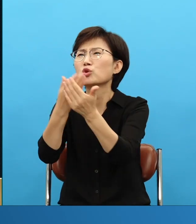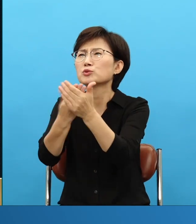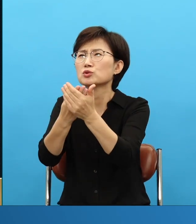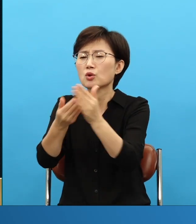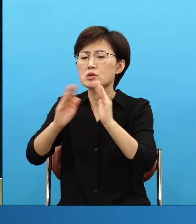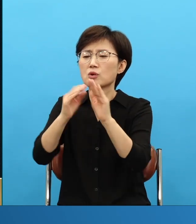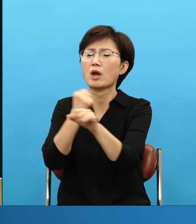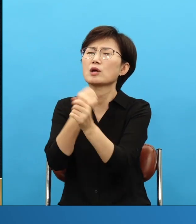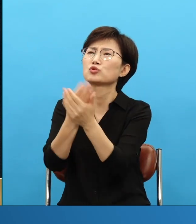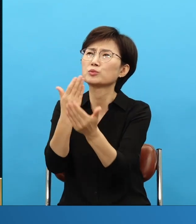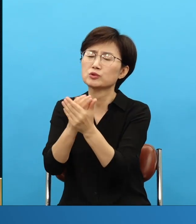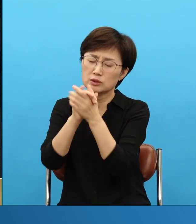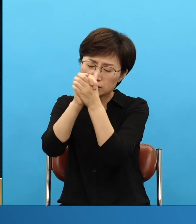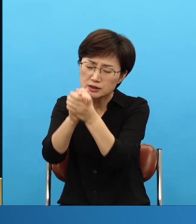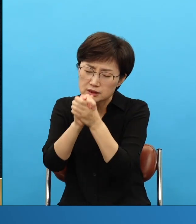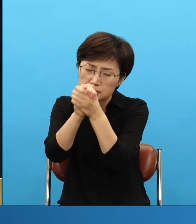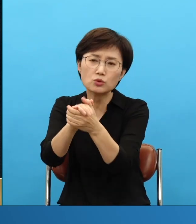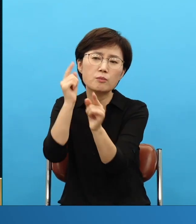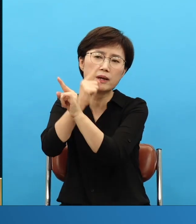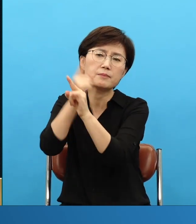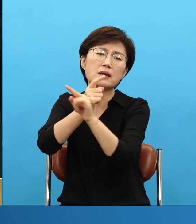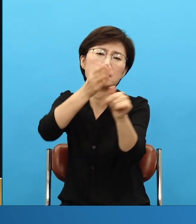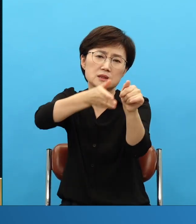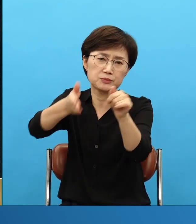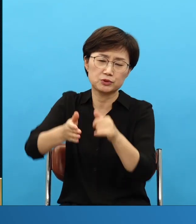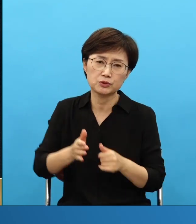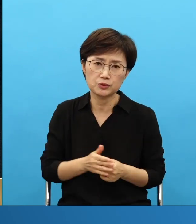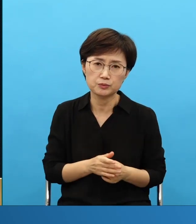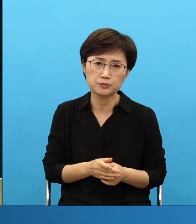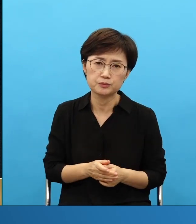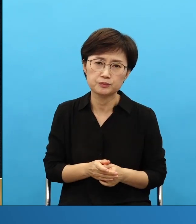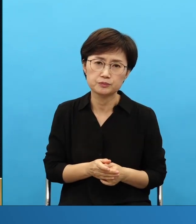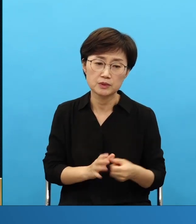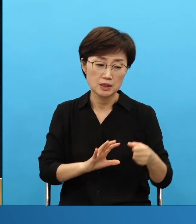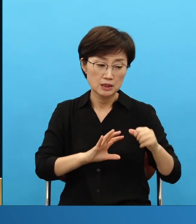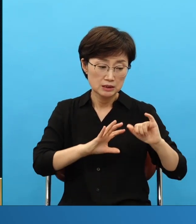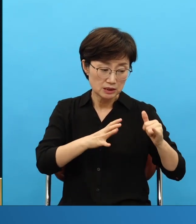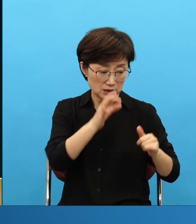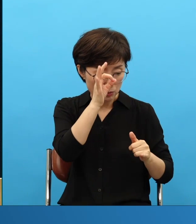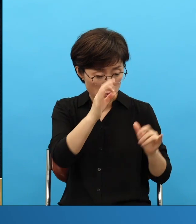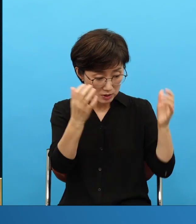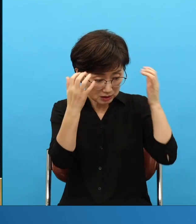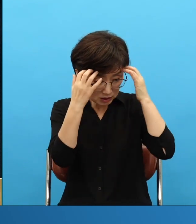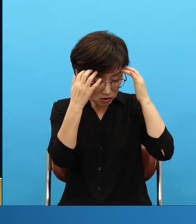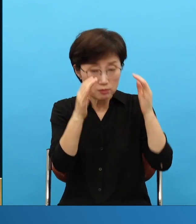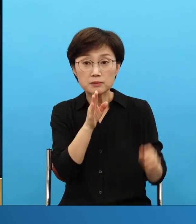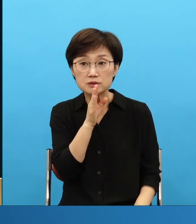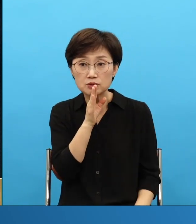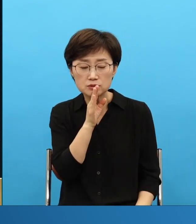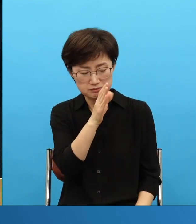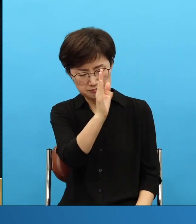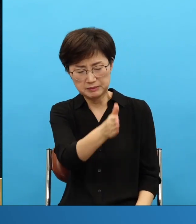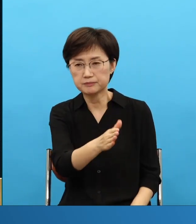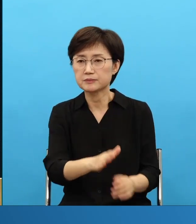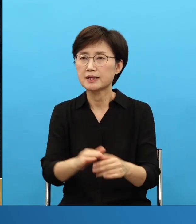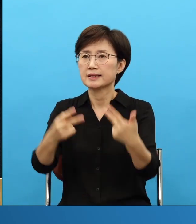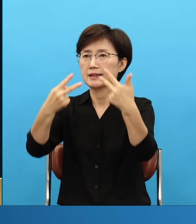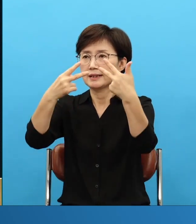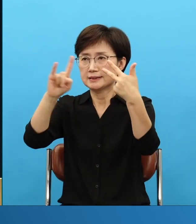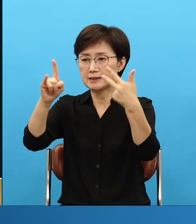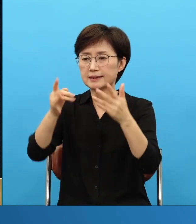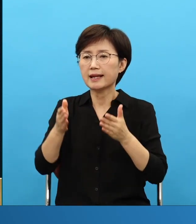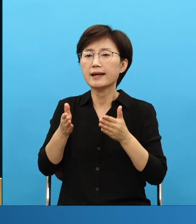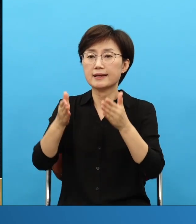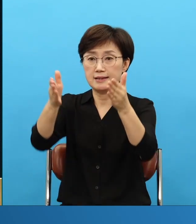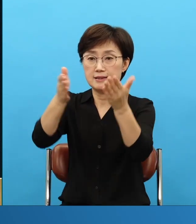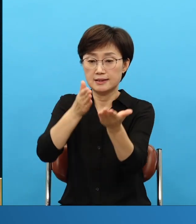message. You must confirm that for yourself. You must now enjoy that through prayer. 세상 어렵습니다. 7대 여정을 가라. The world is not an easy place.